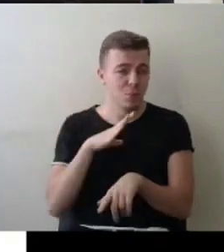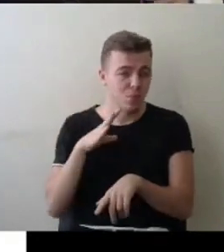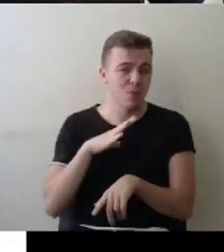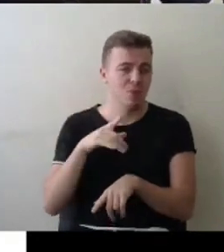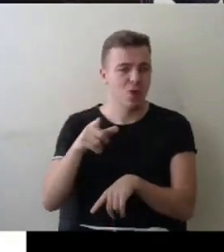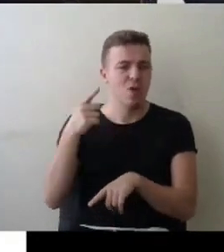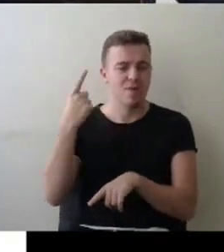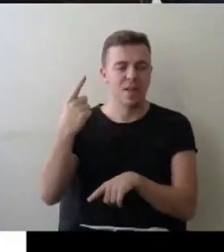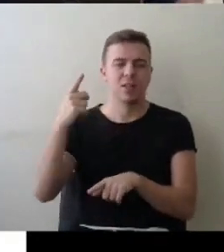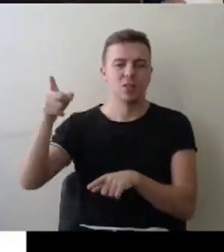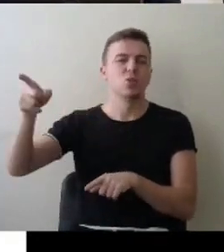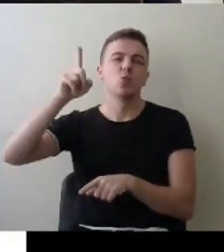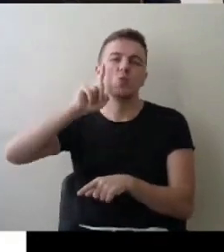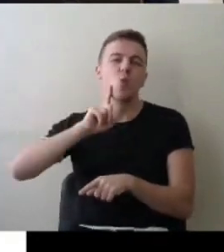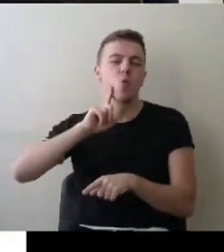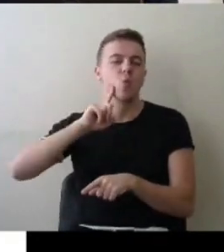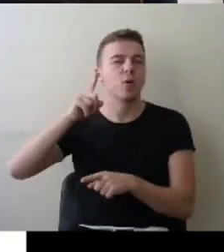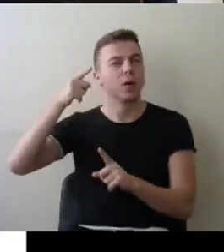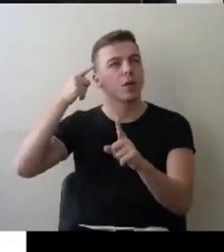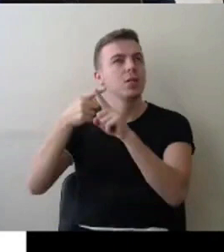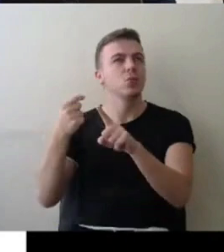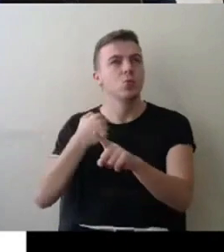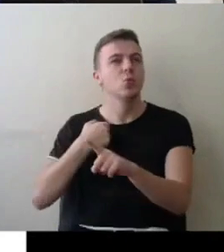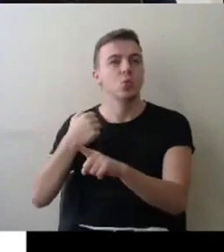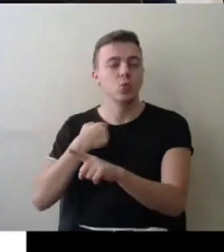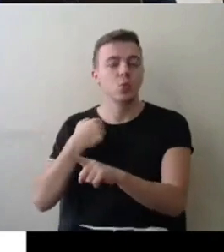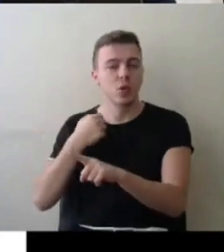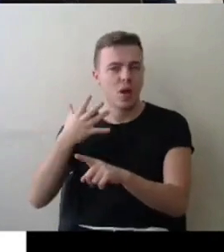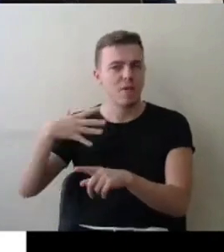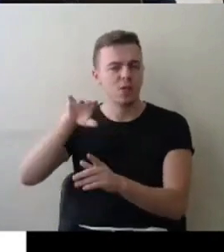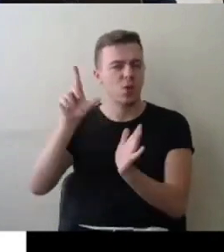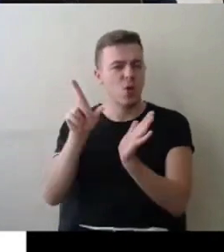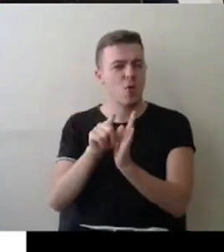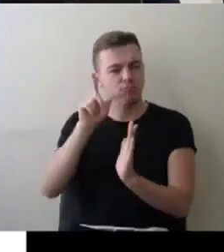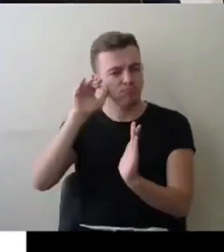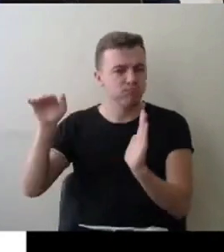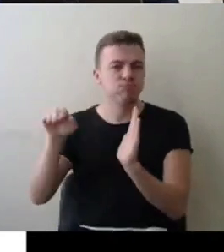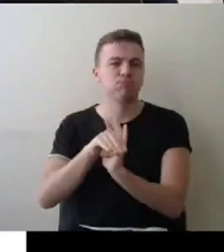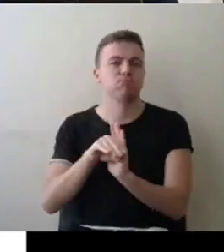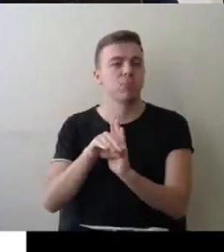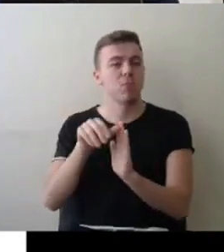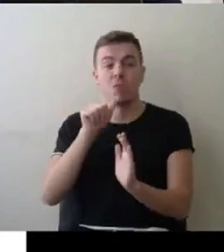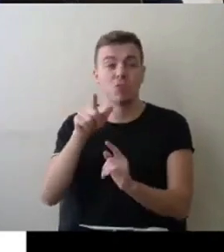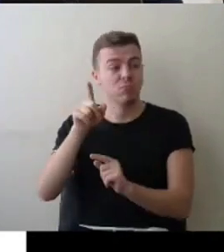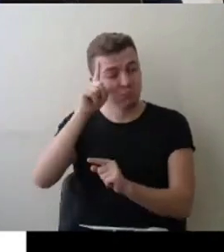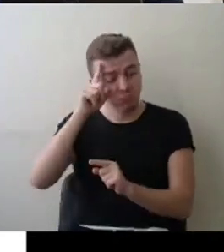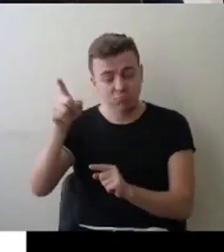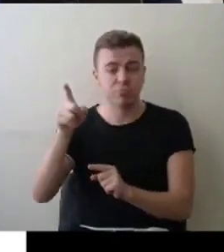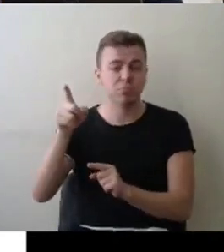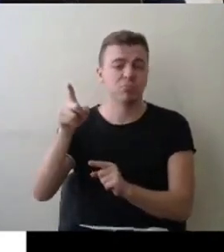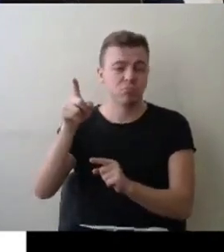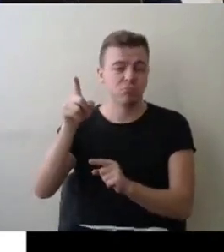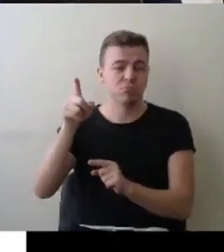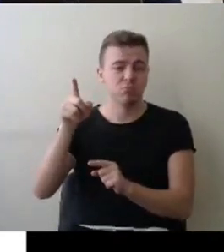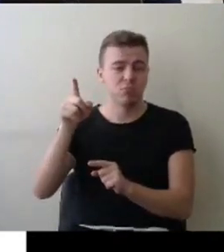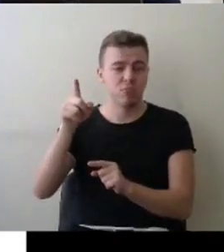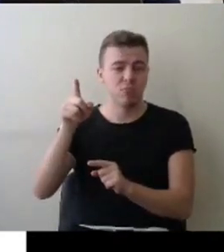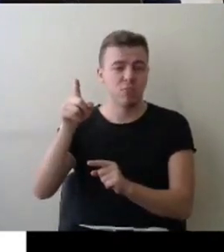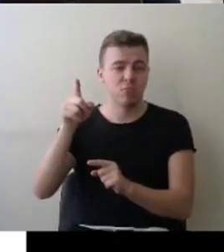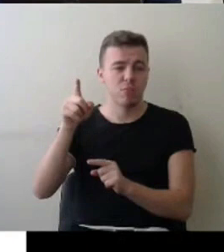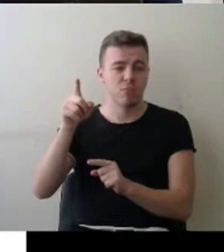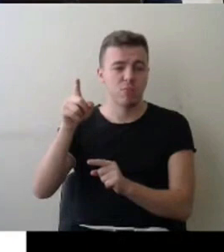bendras politinis interesas, kuriam turėjom visi paklūsti, jeigu tu nepaklūsti, tu esi, reiškia, socialiniam tam